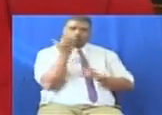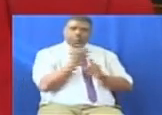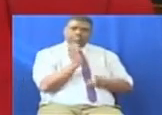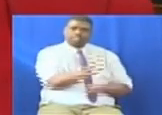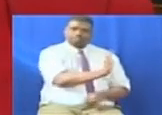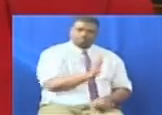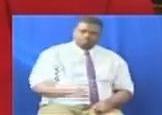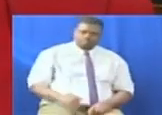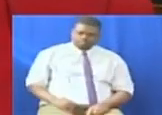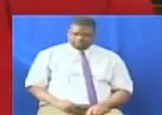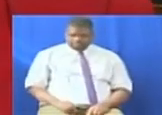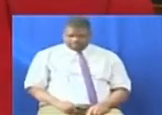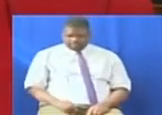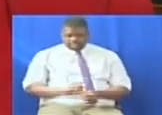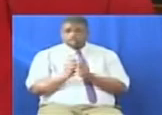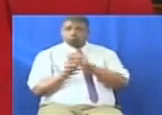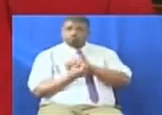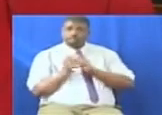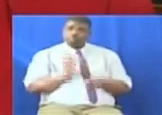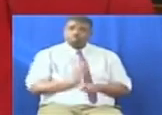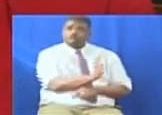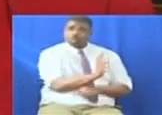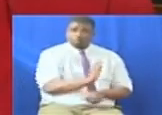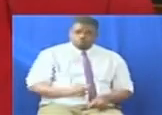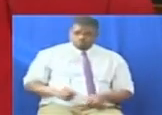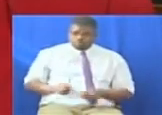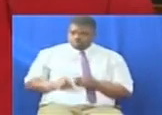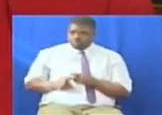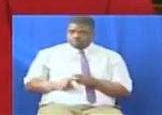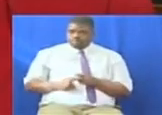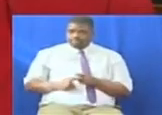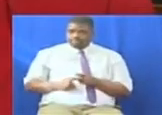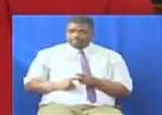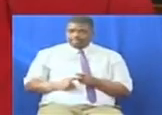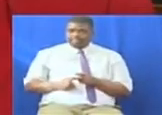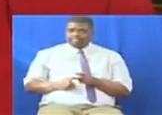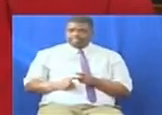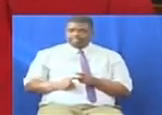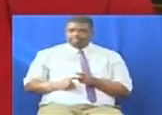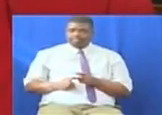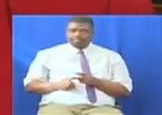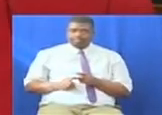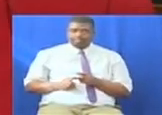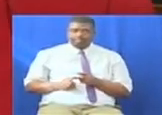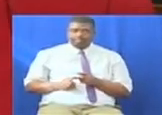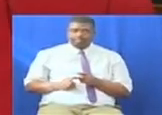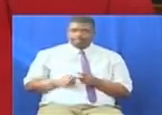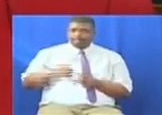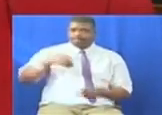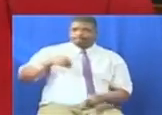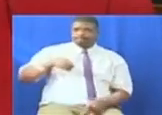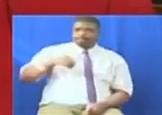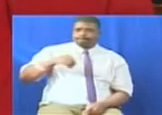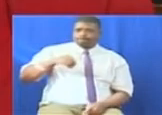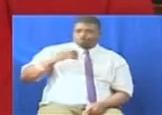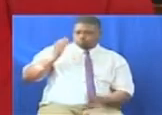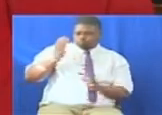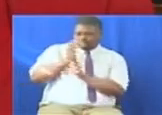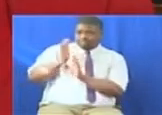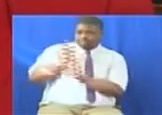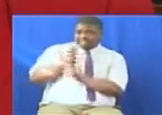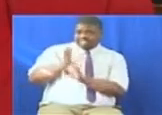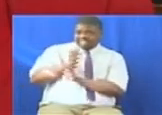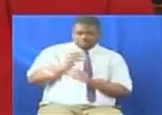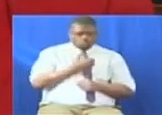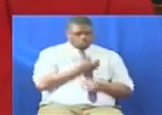hazikuwa sawa sawa. Prediction za watu wote wanasayansi kwa Tanzania hazikuwa sawa sawa. Ni